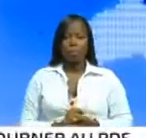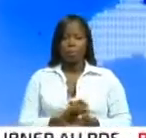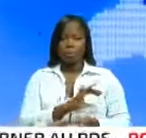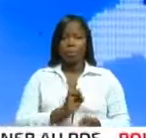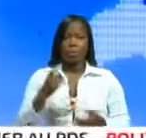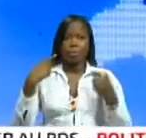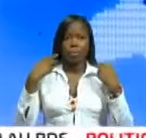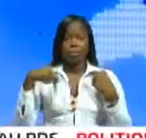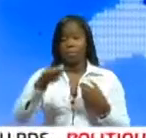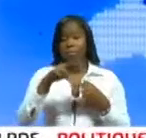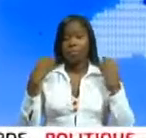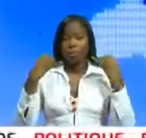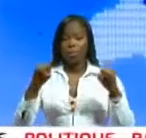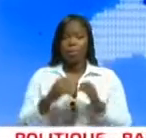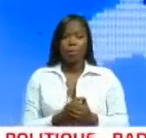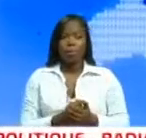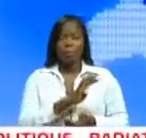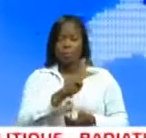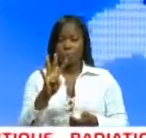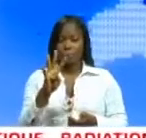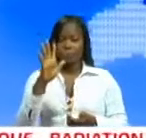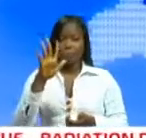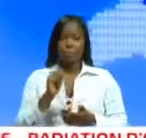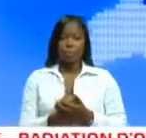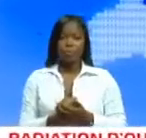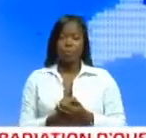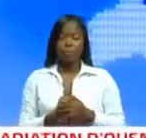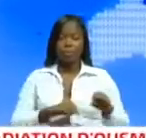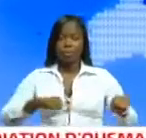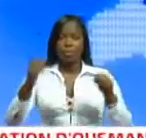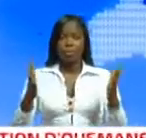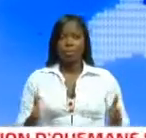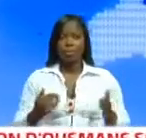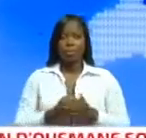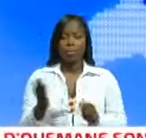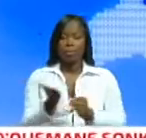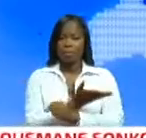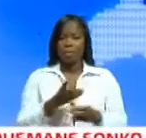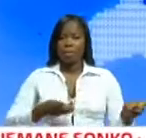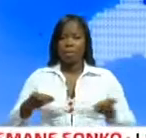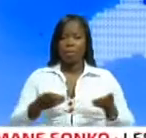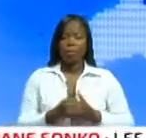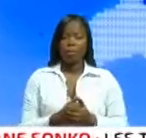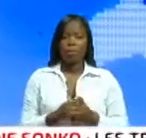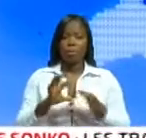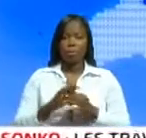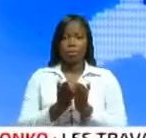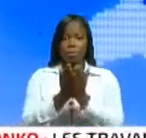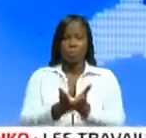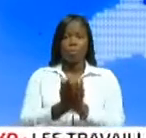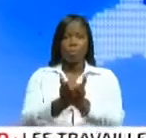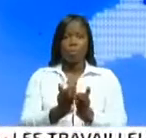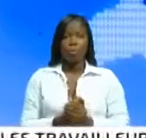d'édition 450 agents de sécurité portières chassé du de la vieille son pardon du port autonome de